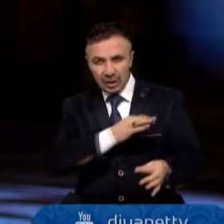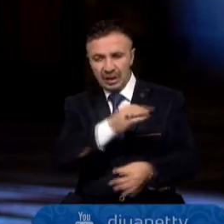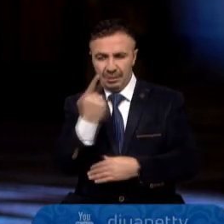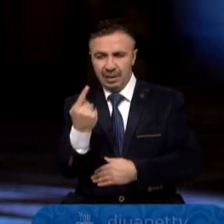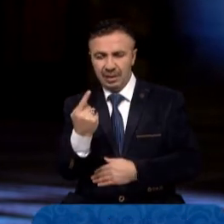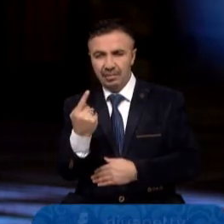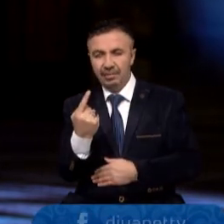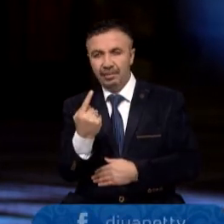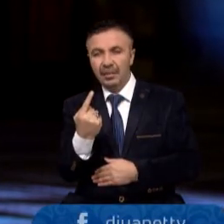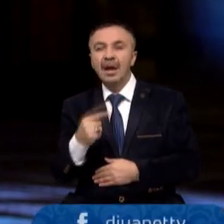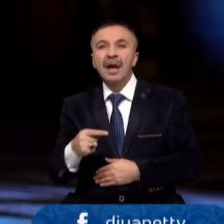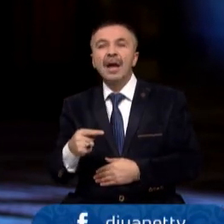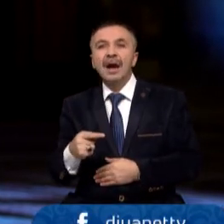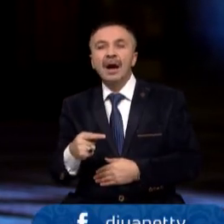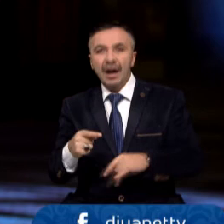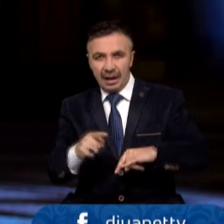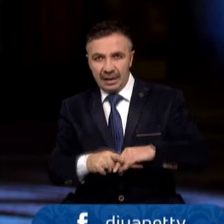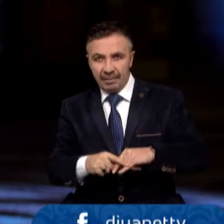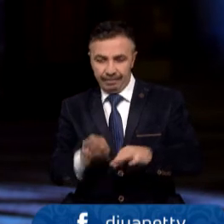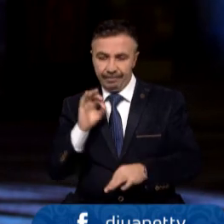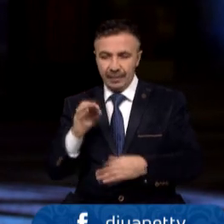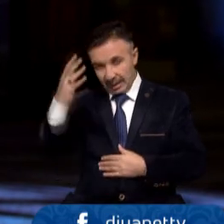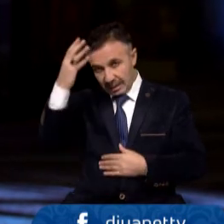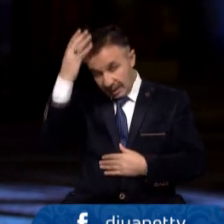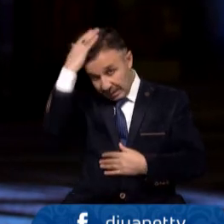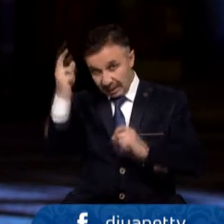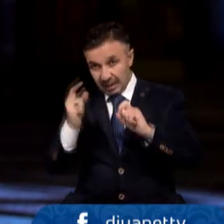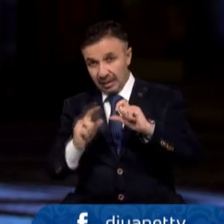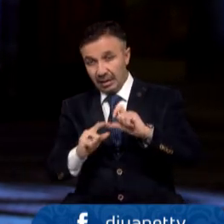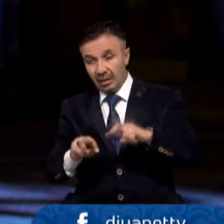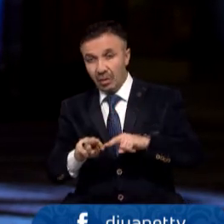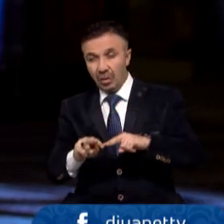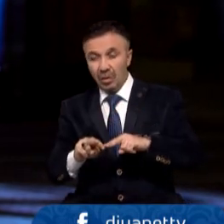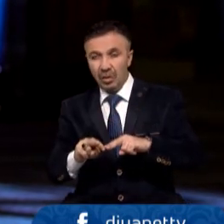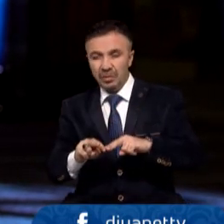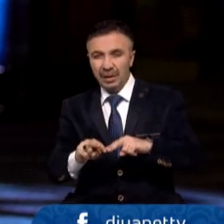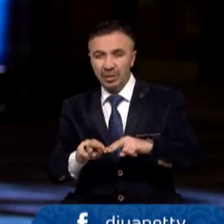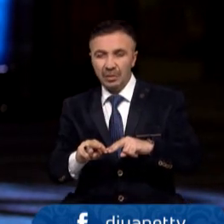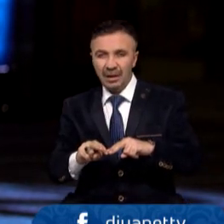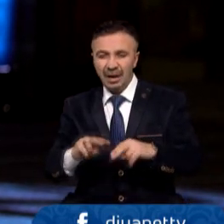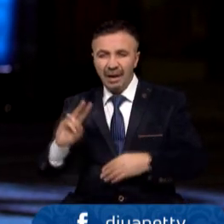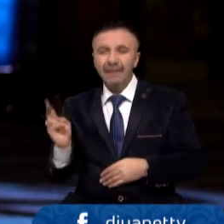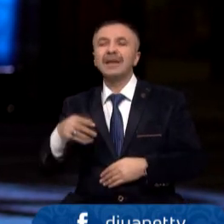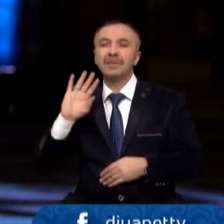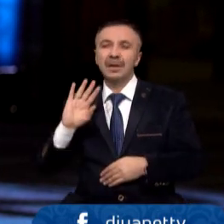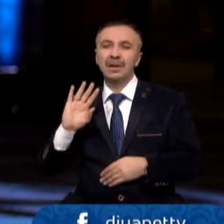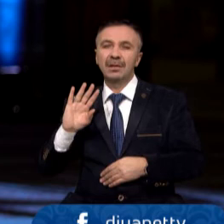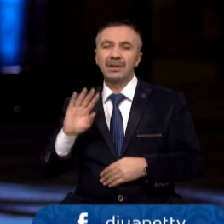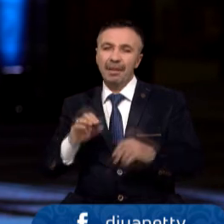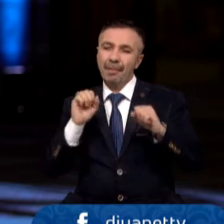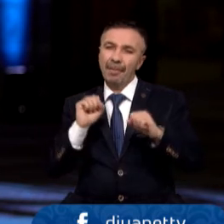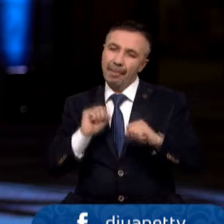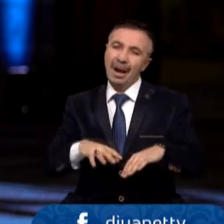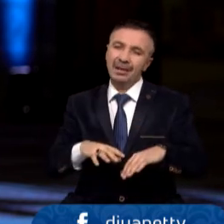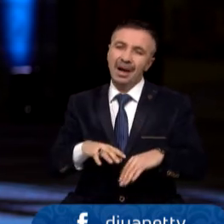birisidir hakemi nevlas Hz Osman'la baş edemedi bıraktık